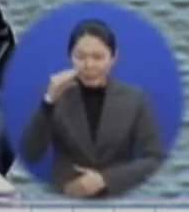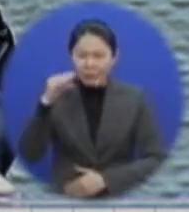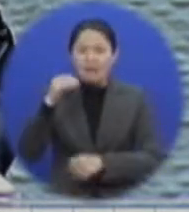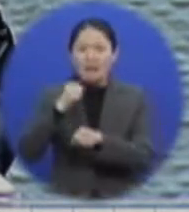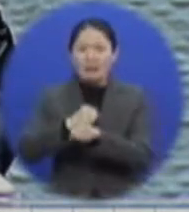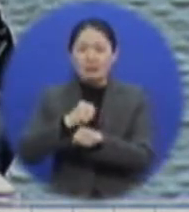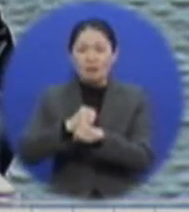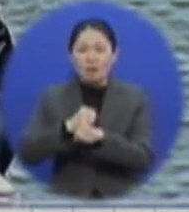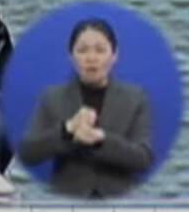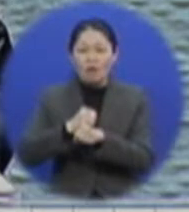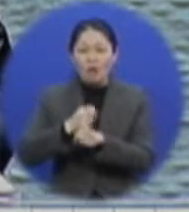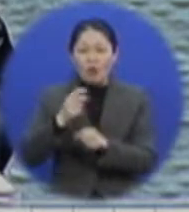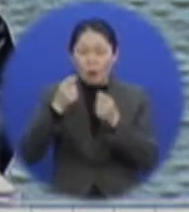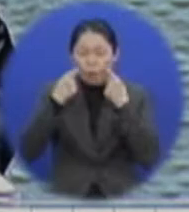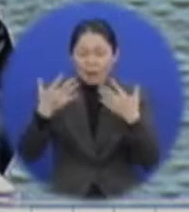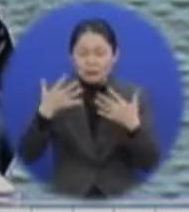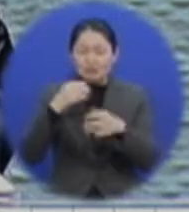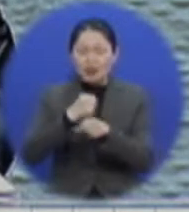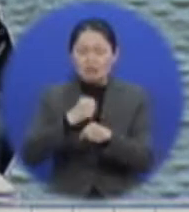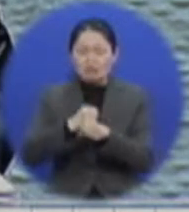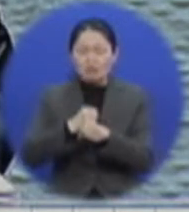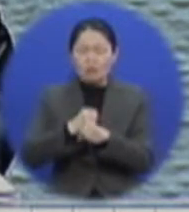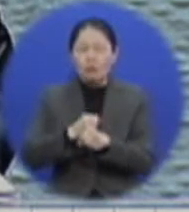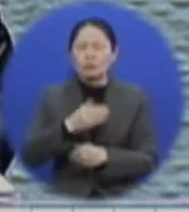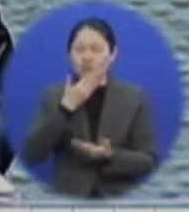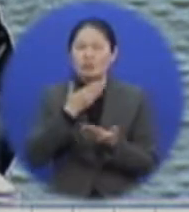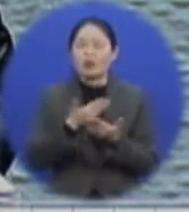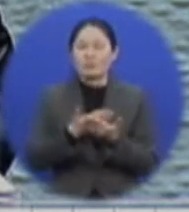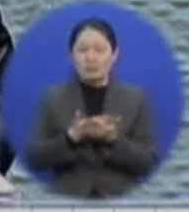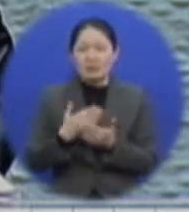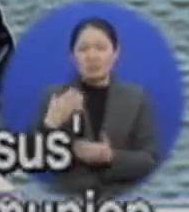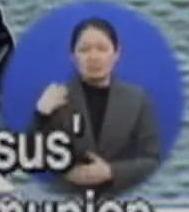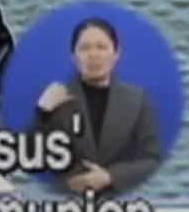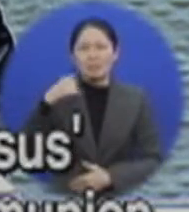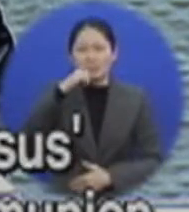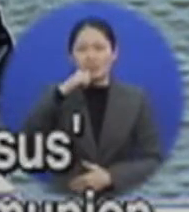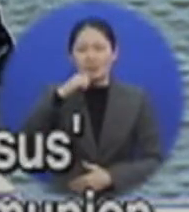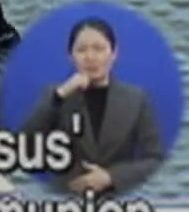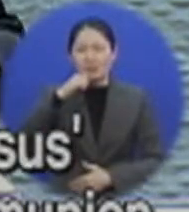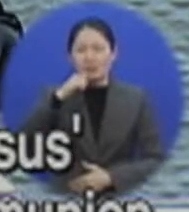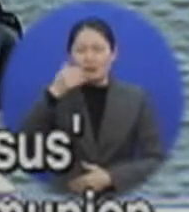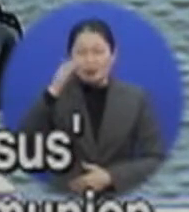중요해요 그저 책임감있게 똑부러지게 하는 것도 중요하지만